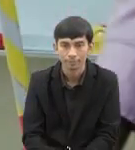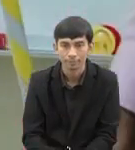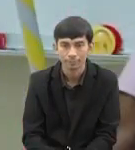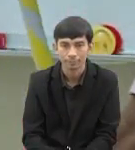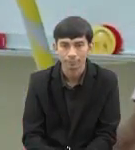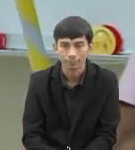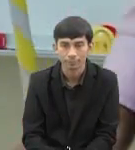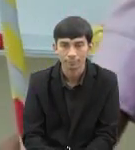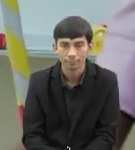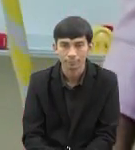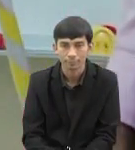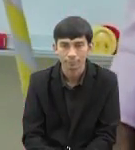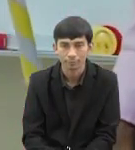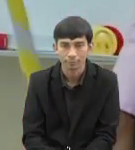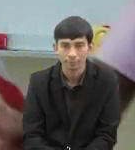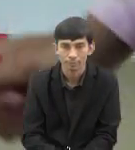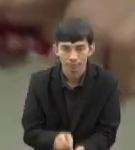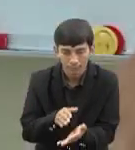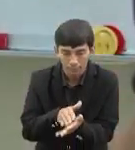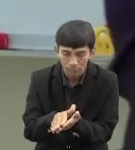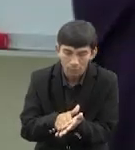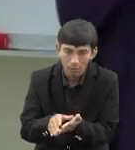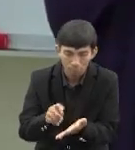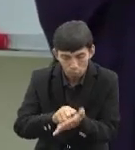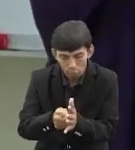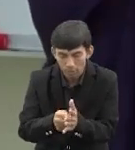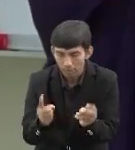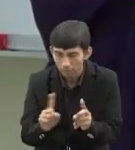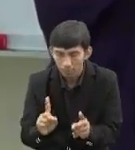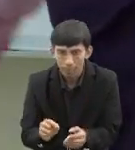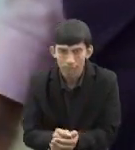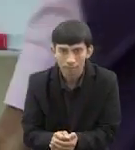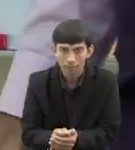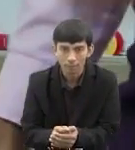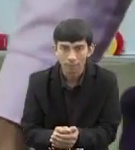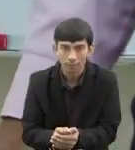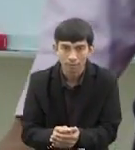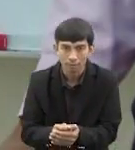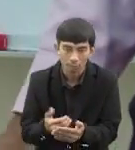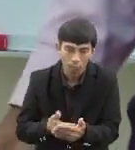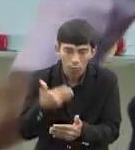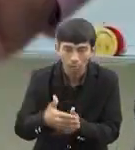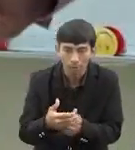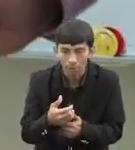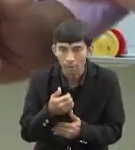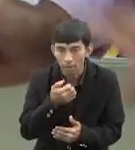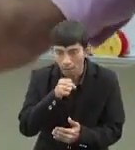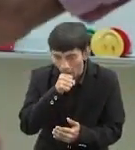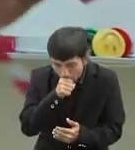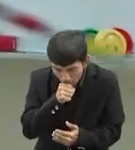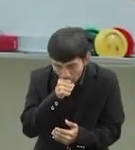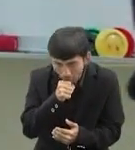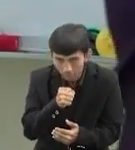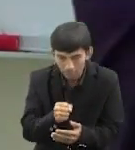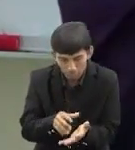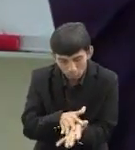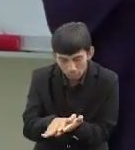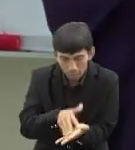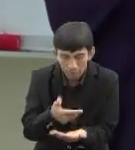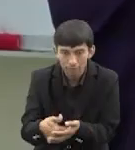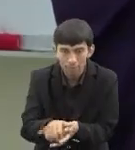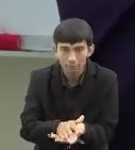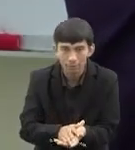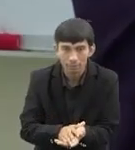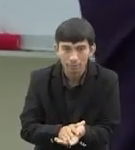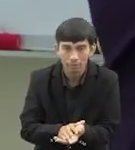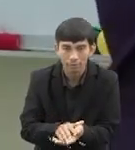nè chả liên sầm át đáy được bê nạc là chả cao bê kỳ ọ cần đá chả bê kỳ ọ cần đá hai con liên đáy chả nơi